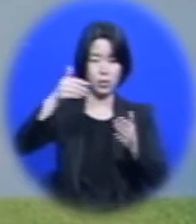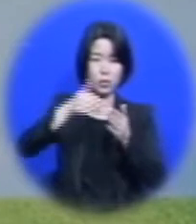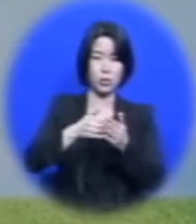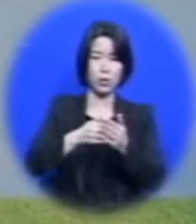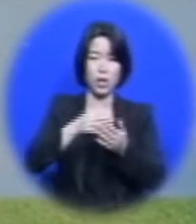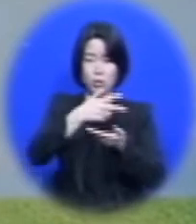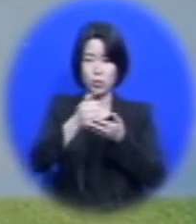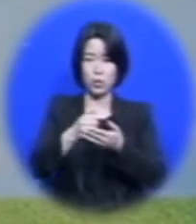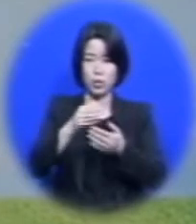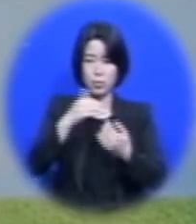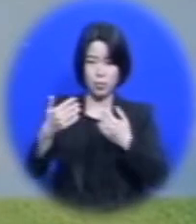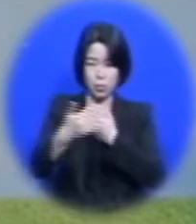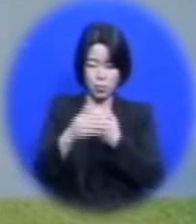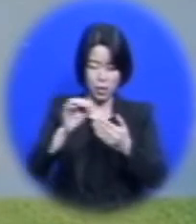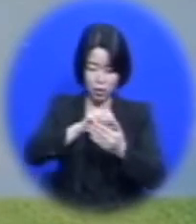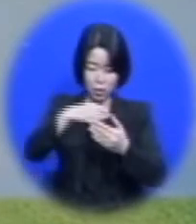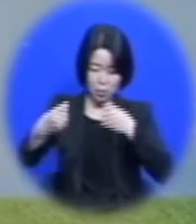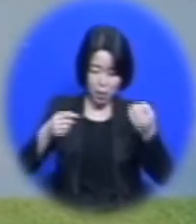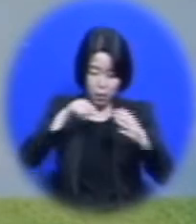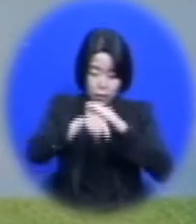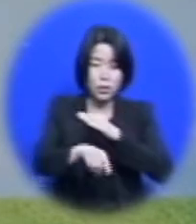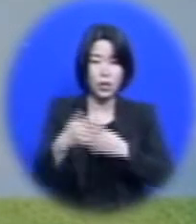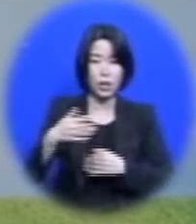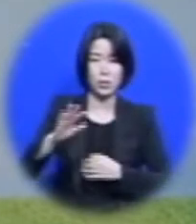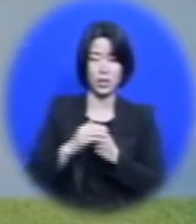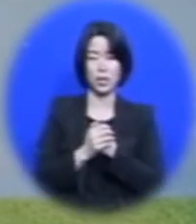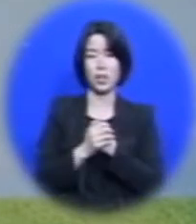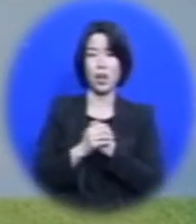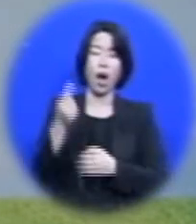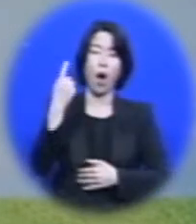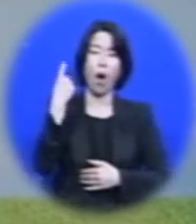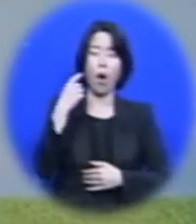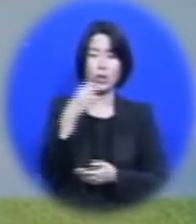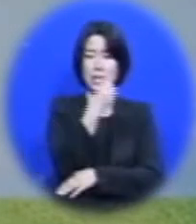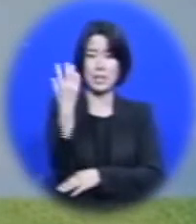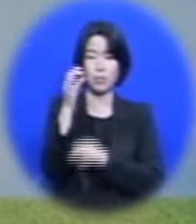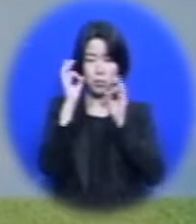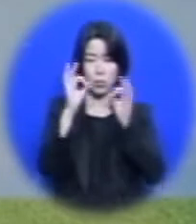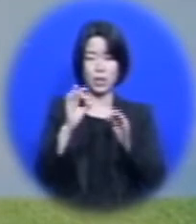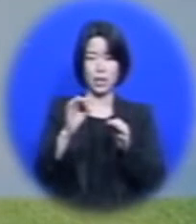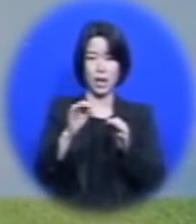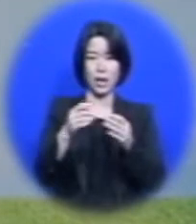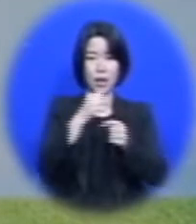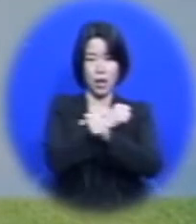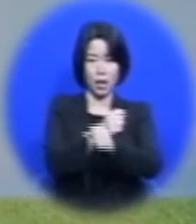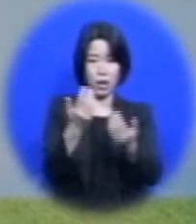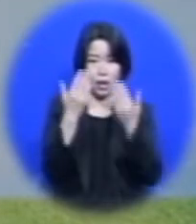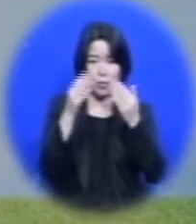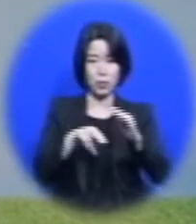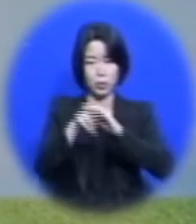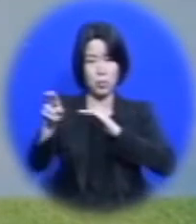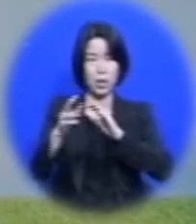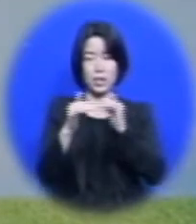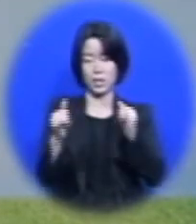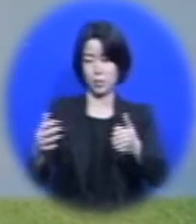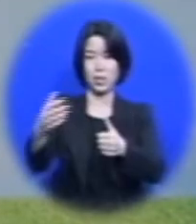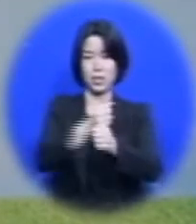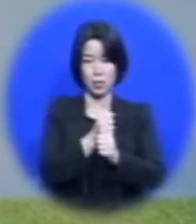파고들어옵니다. 어제 신문에 보니까 탈주범이 체포된 기사가 실리는 걸